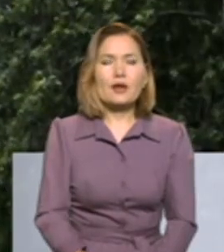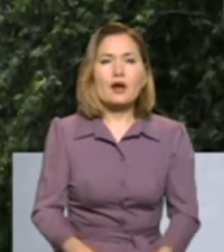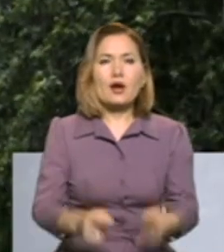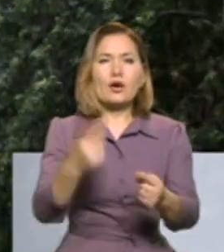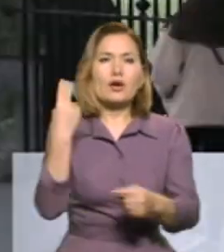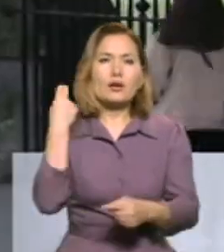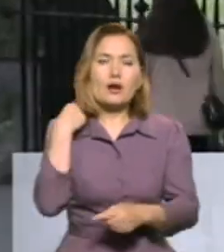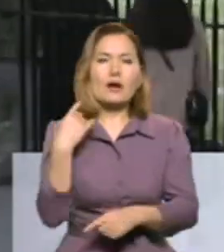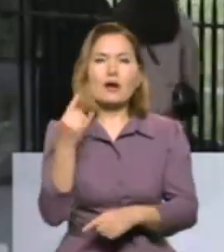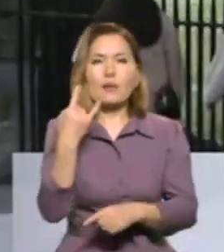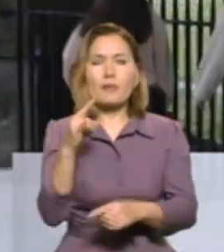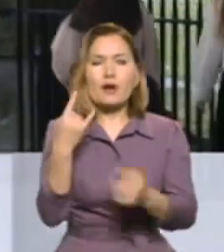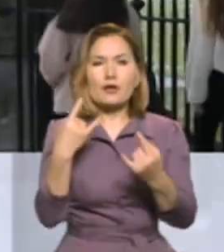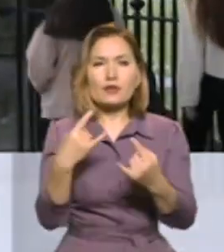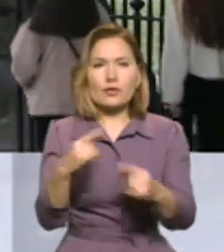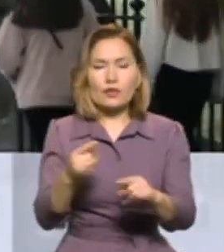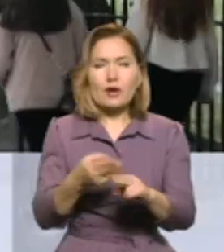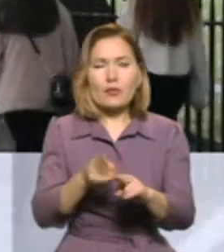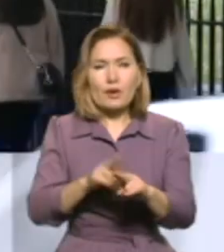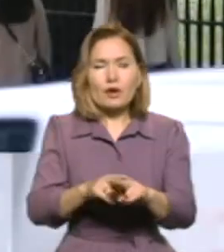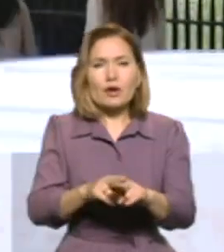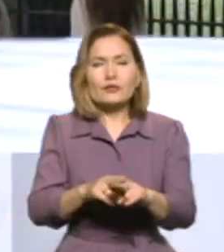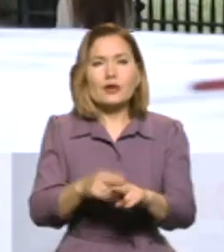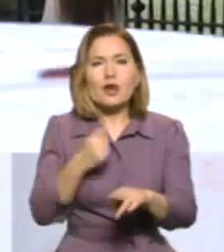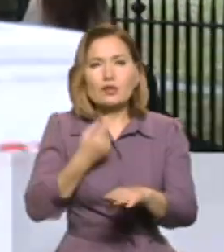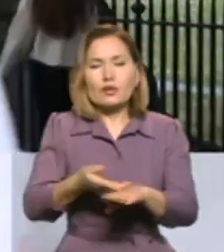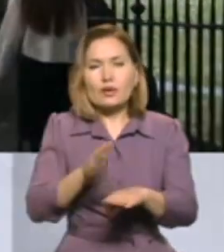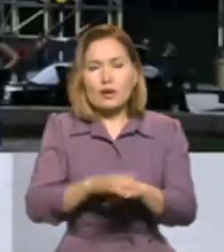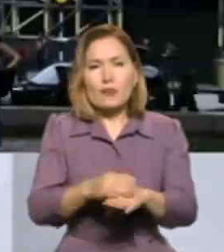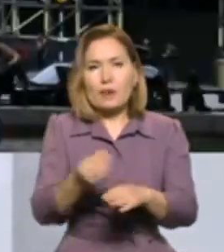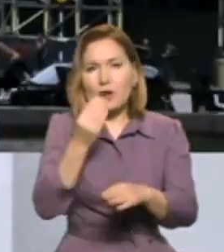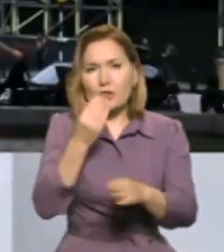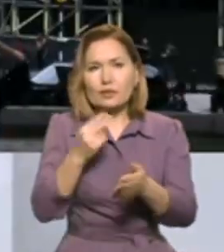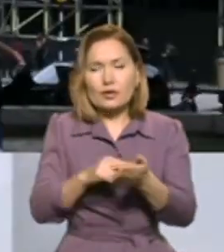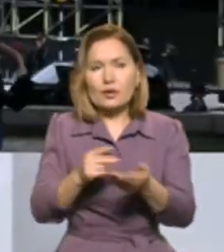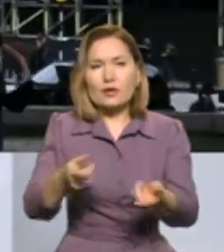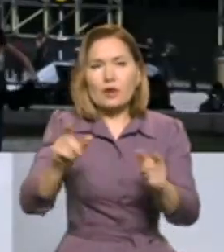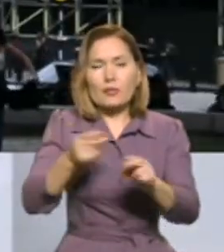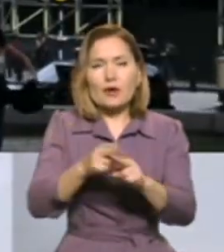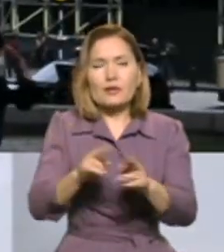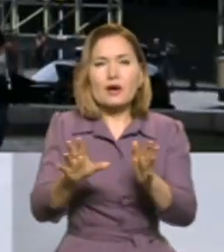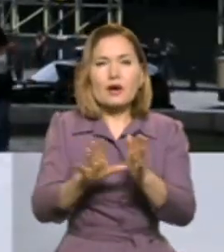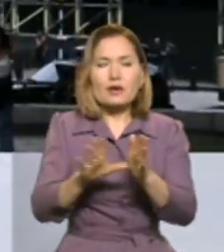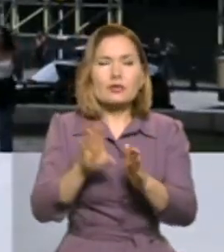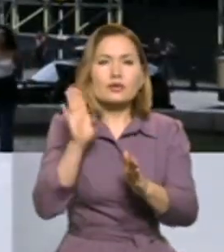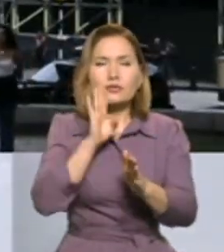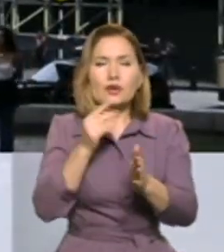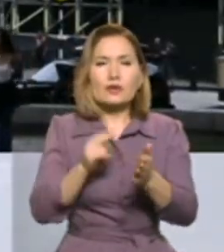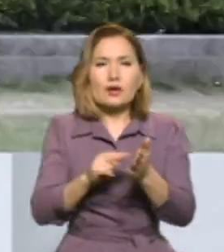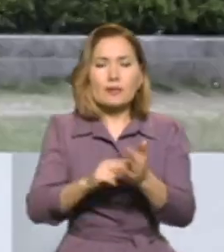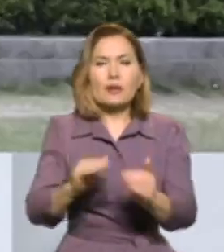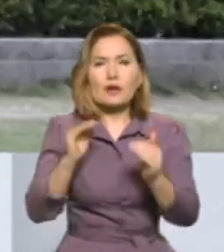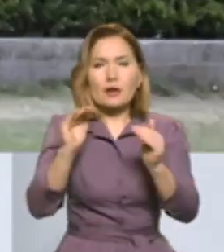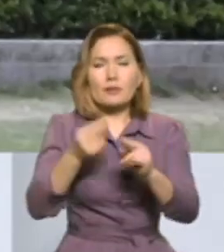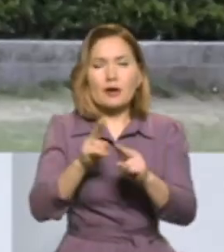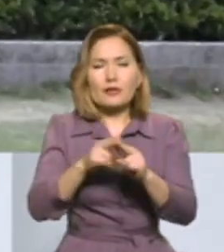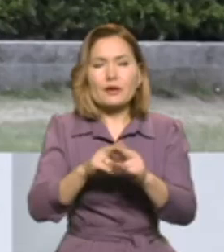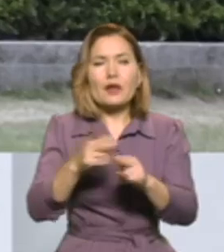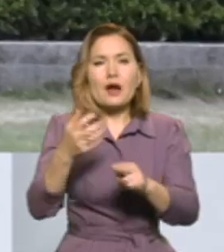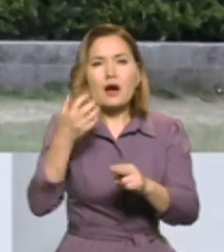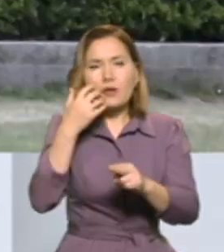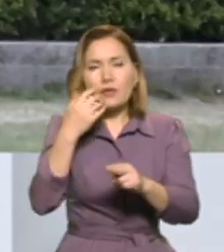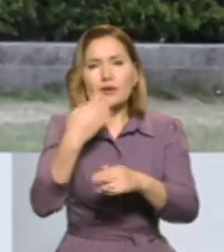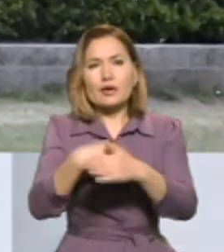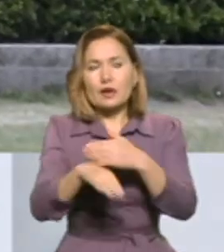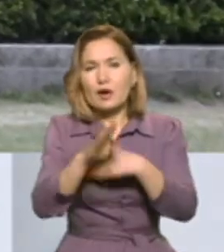Ұлыбританияда бүгінде бала туу тұрмақ, жан бағу қиын. Азық-түлік қымбат, жылу мен жарықтың бағасы аспандап тұр. Сондықтан декреттік демалыстағы